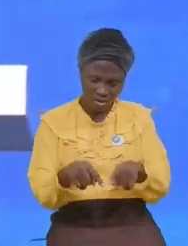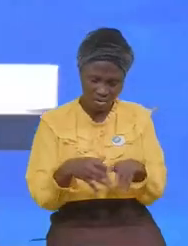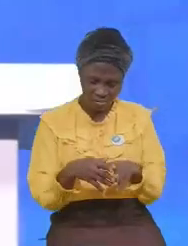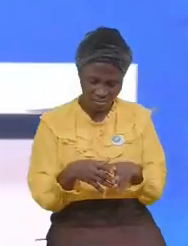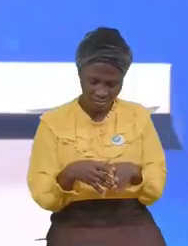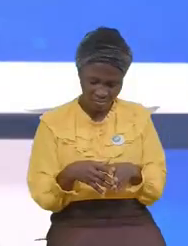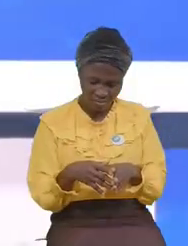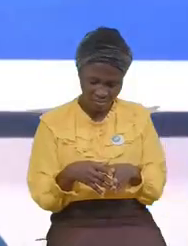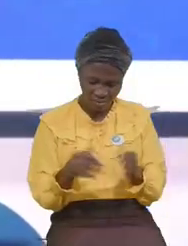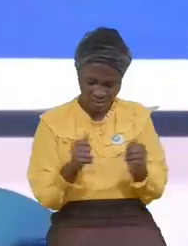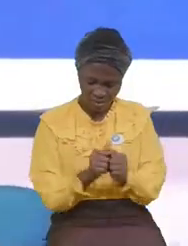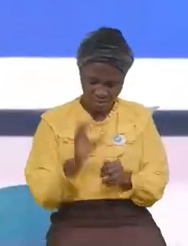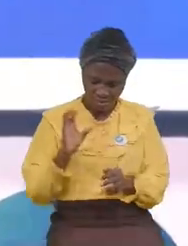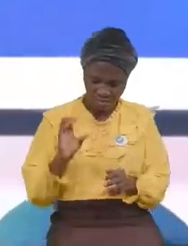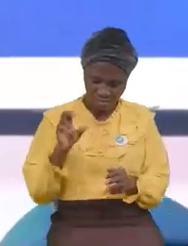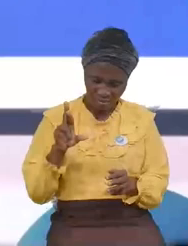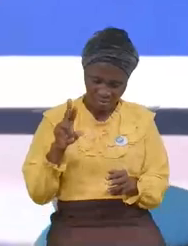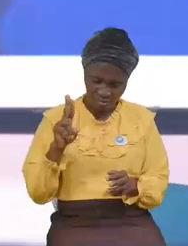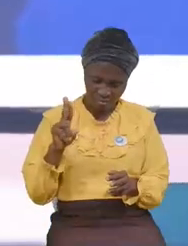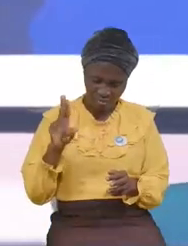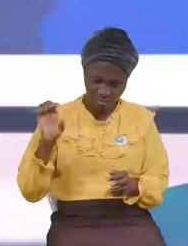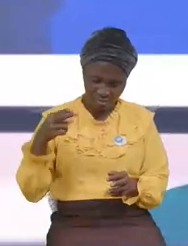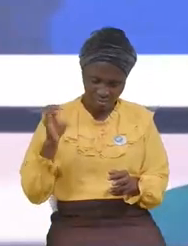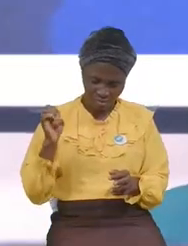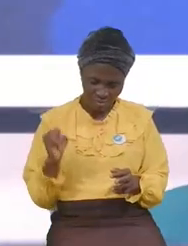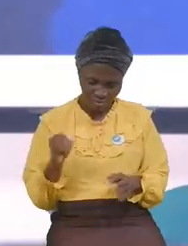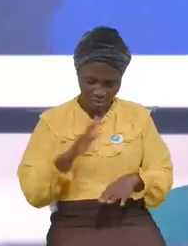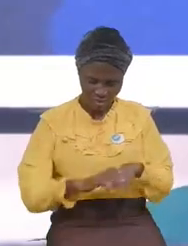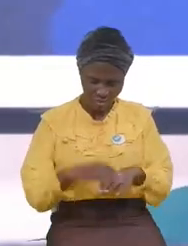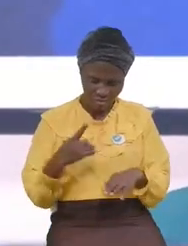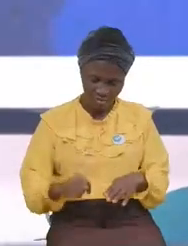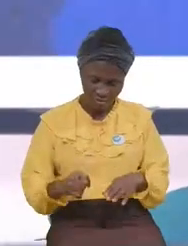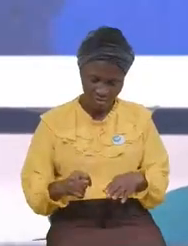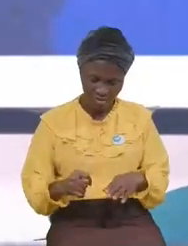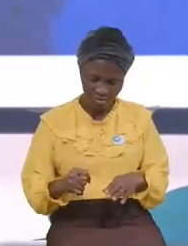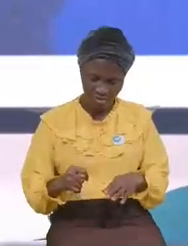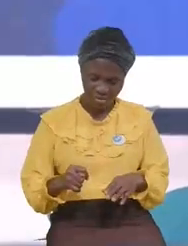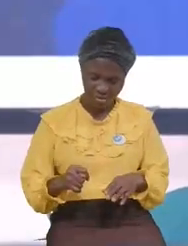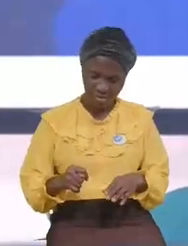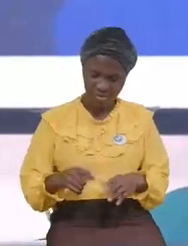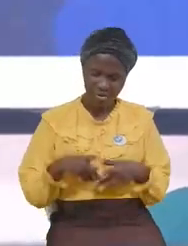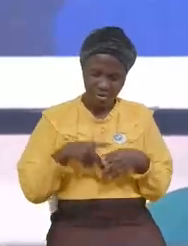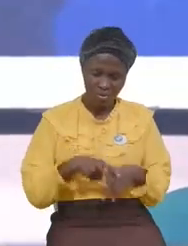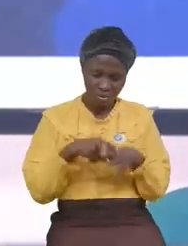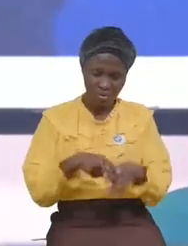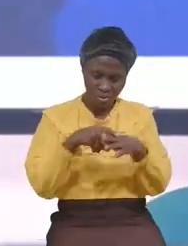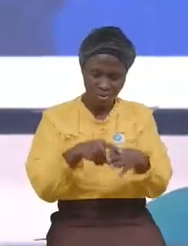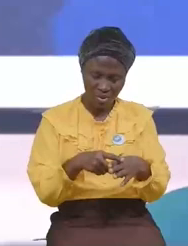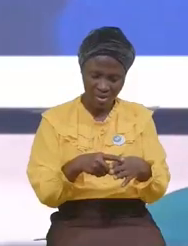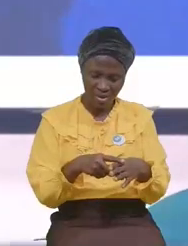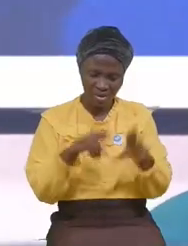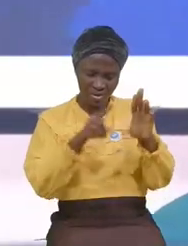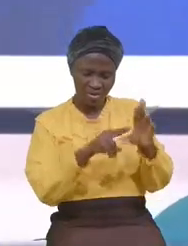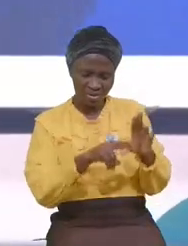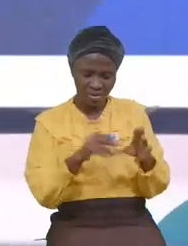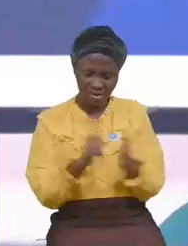les paralytiques, ceux qui sont à béquilles, ceux qui sont dans la chaise roulante, ceux